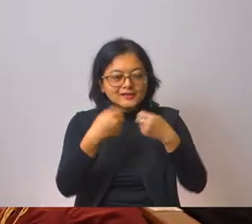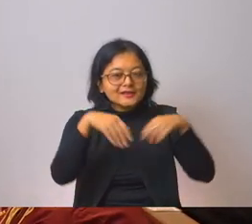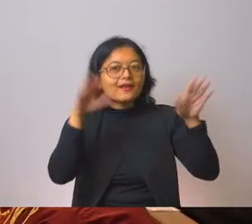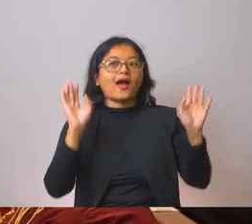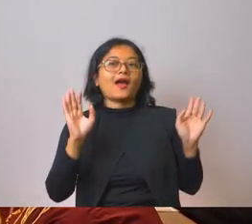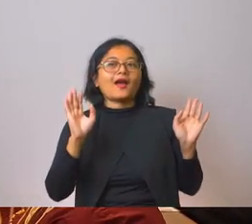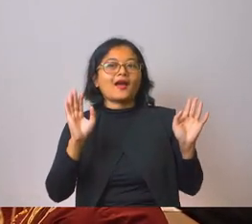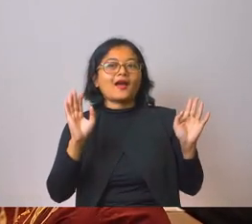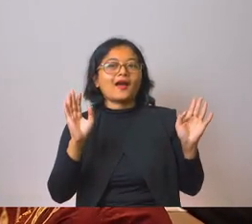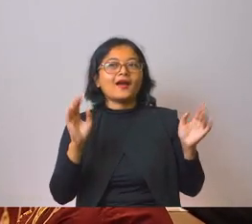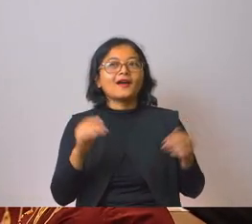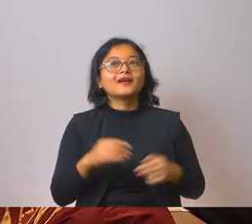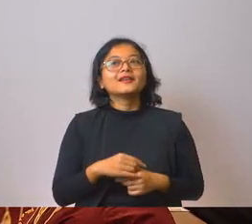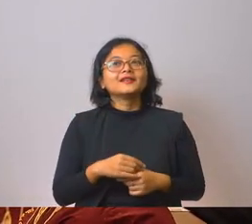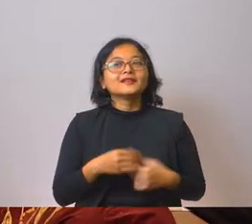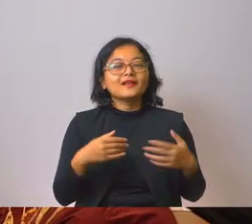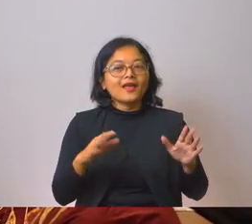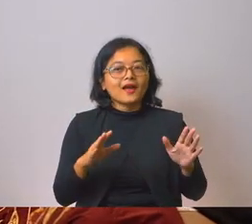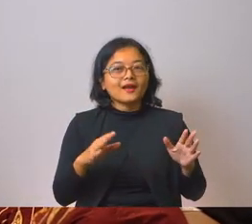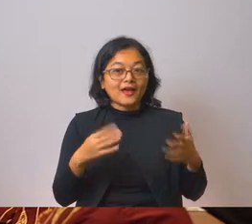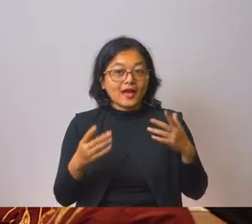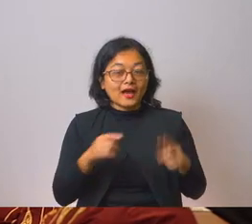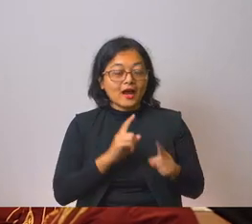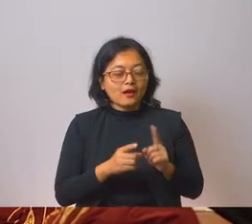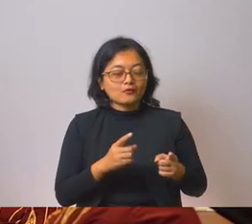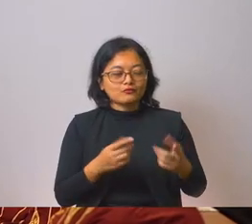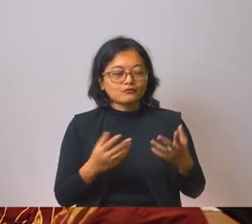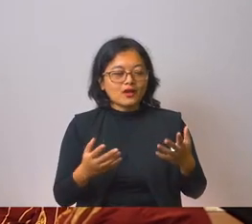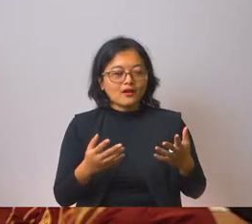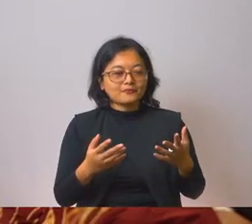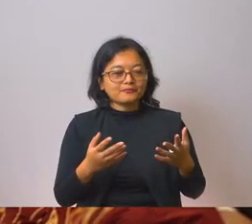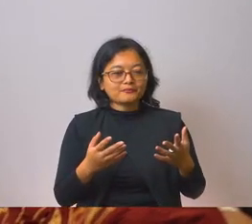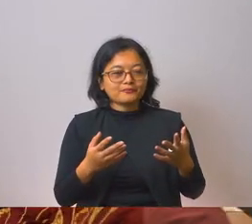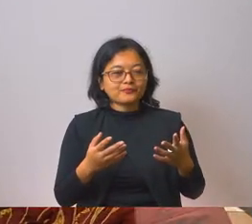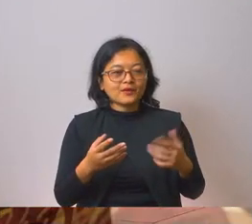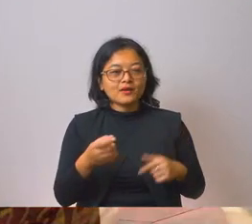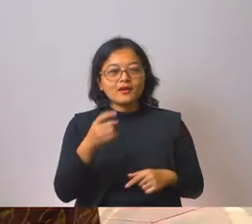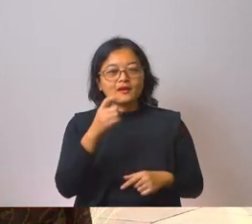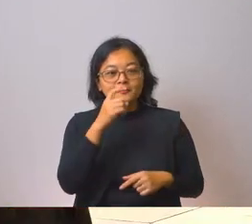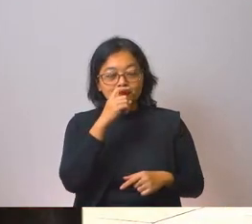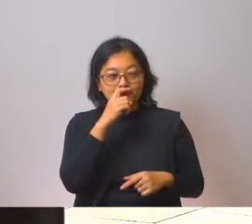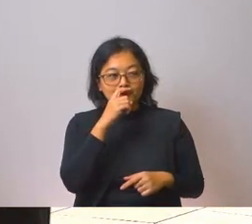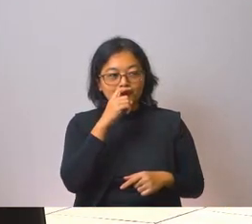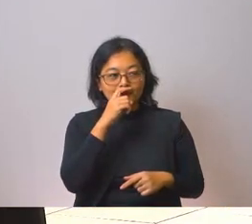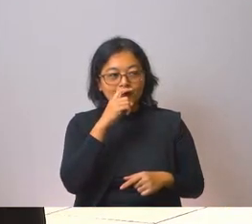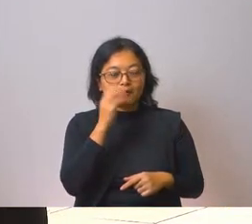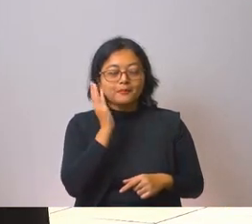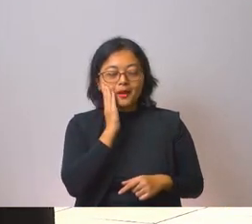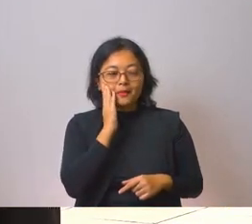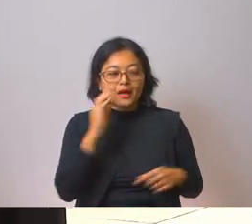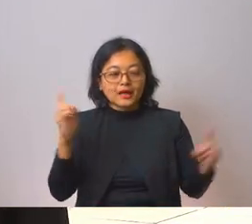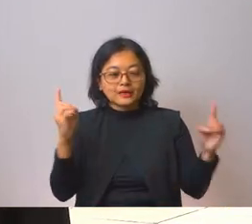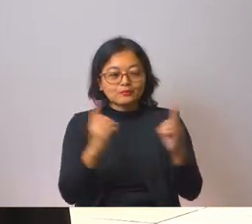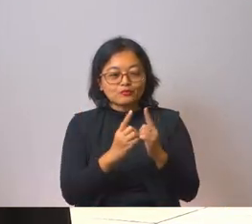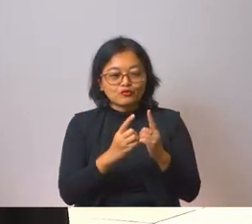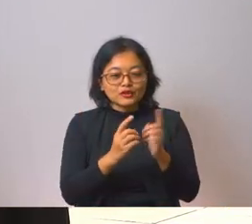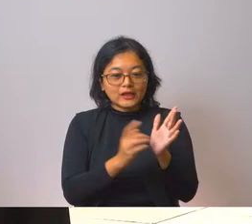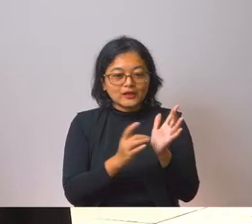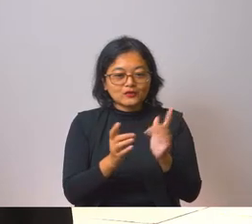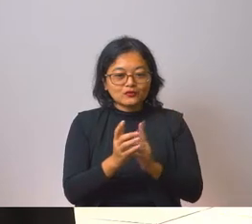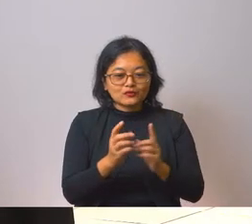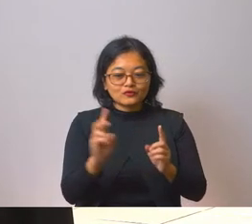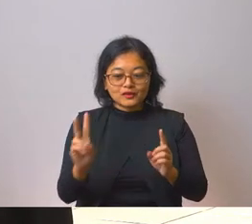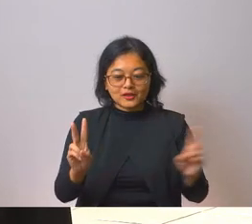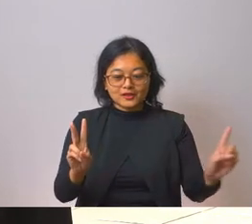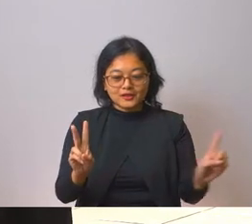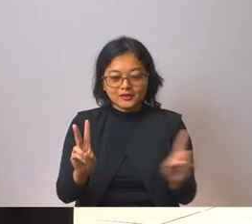mencari. Enggak, maksudnya setelah sudah ketemu, lalu sampai rumah, kira-kira Bu Eva akan marah, ngomel, atau gimana?